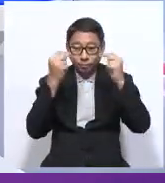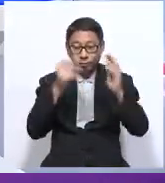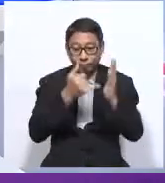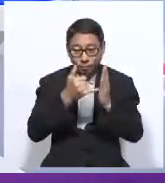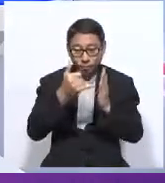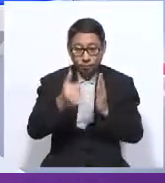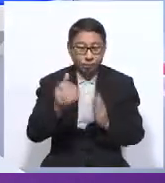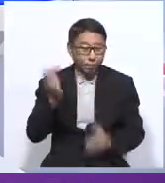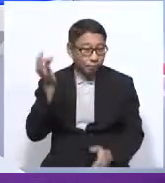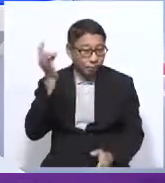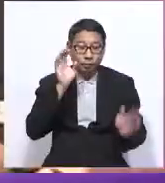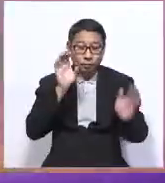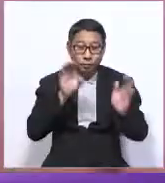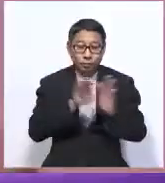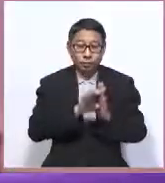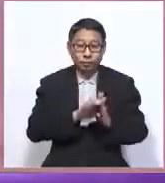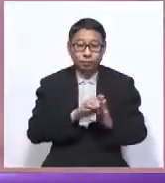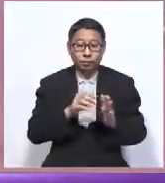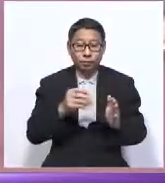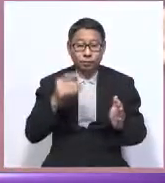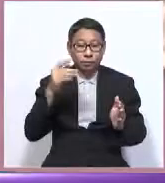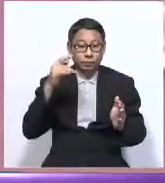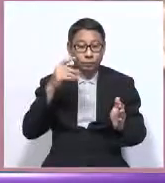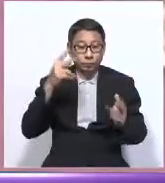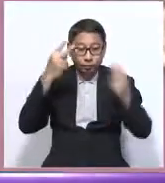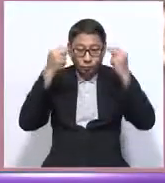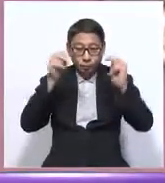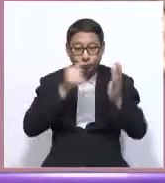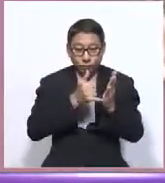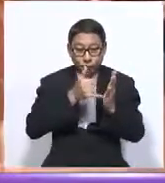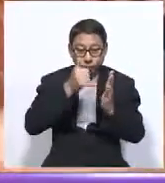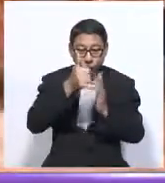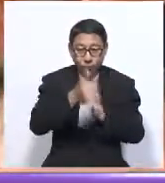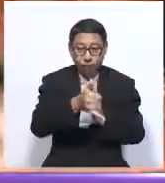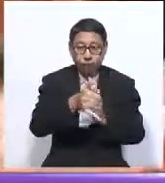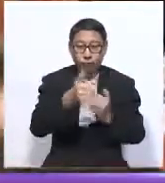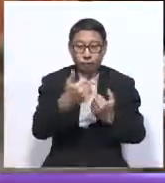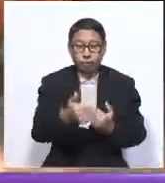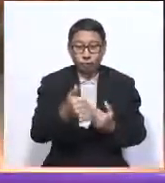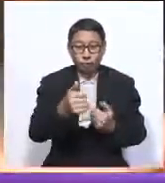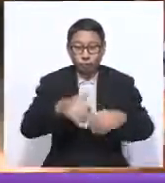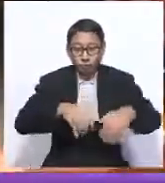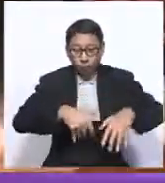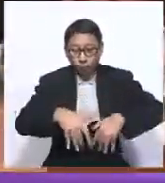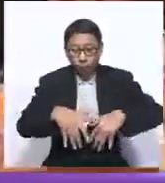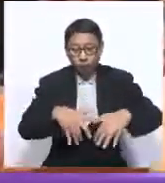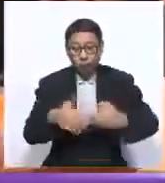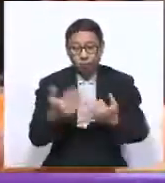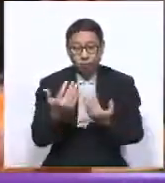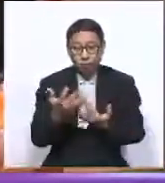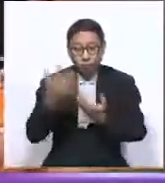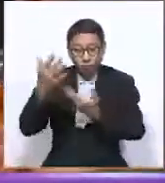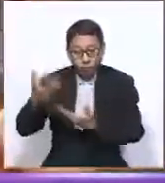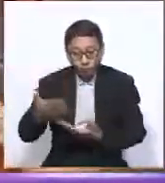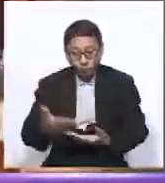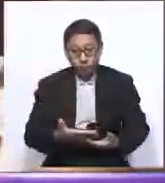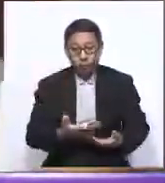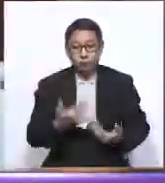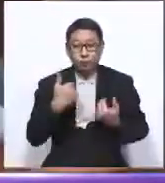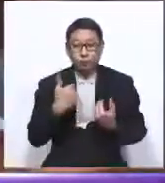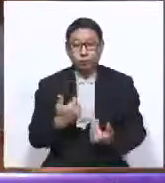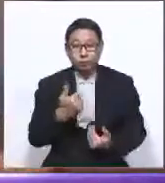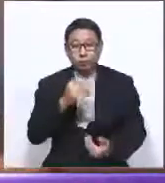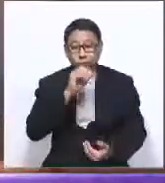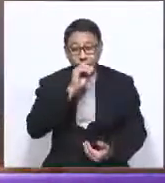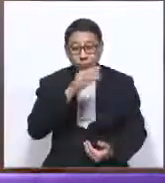งพื้นที่ไปรับฟังปัญหาทันทีที่ลงมาถึงนะคะเราก็จะเห็นละภาพของประชาชนที่มารอให้การต้อนรับค่ะอย่